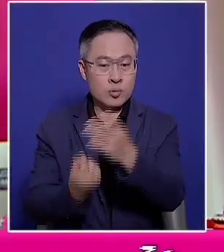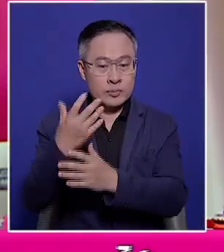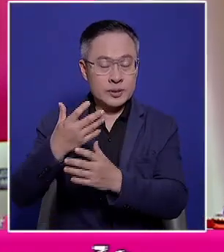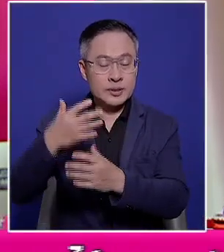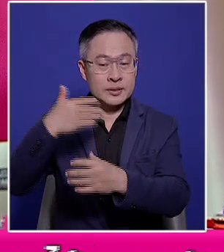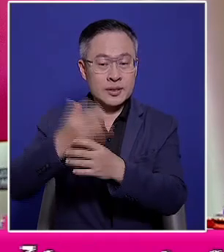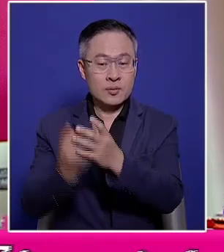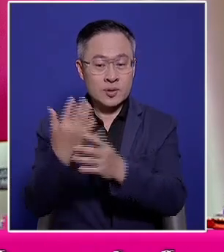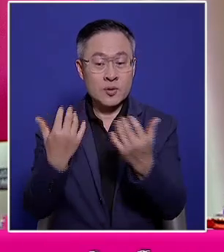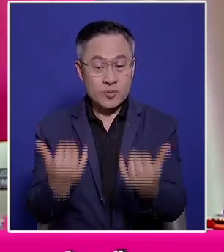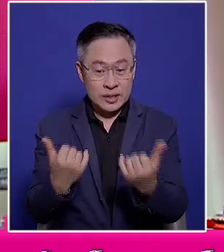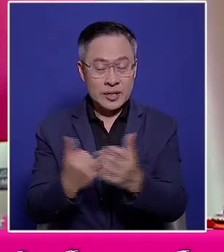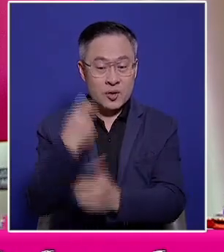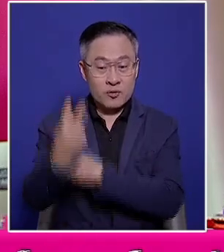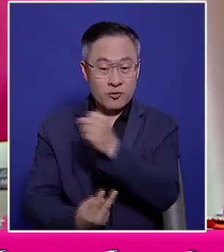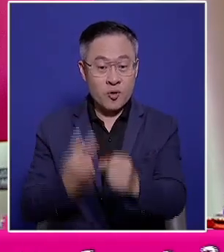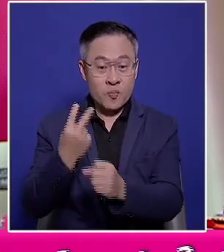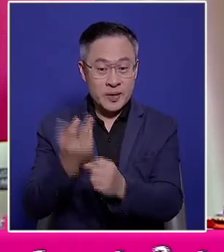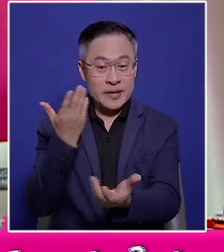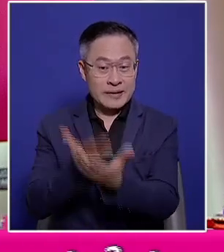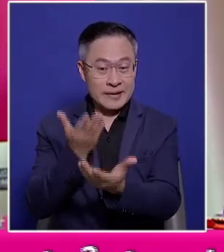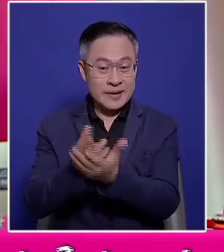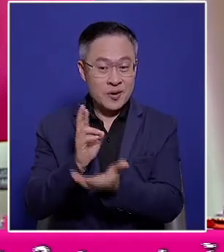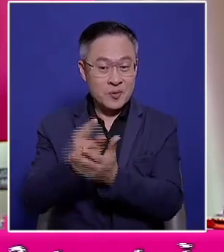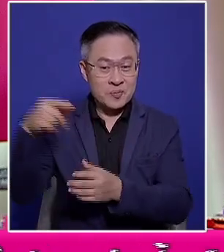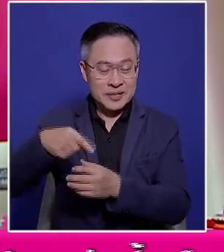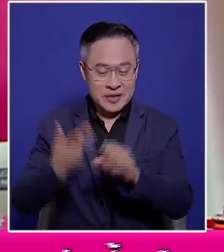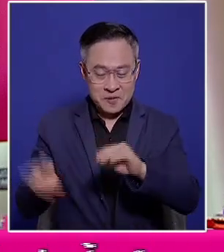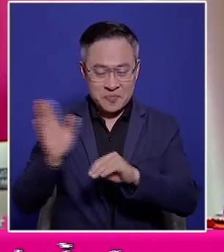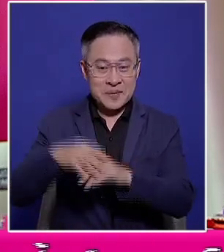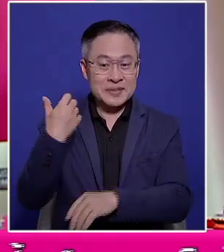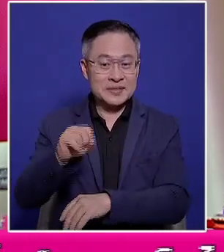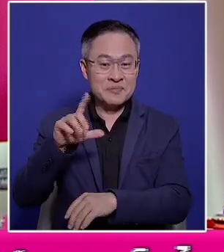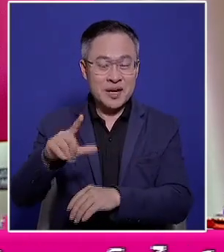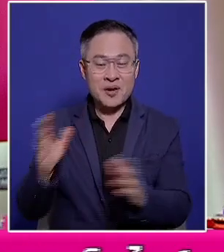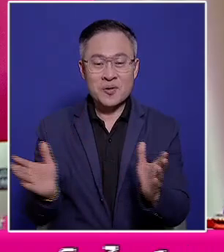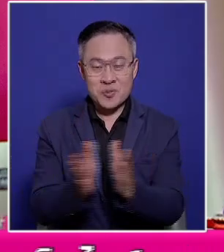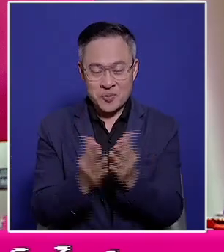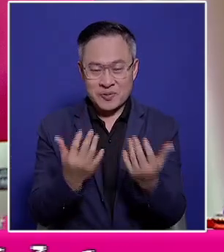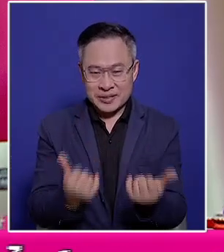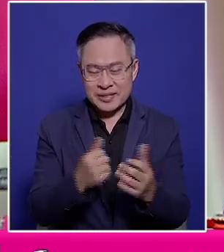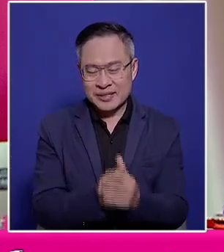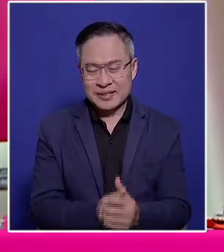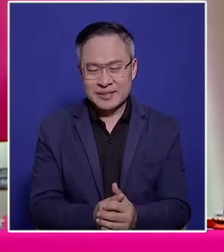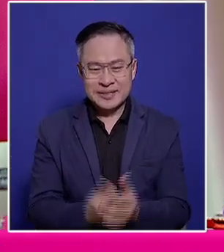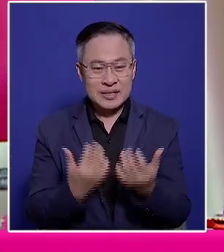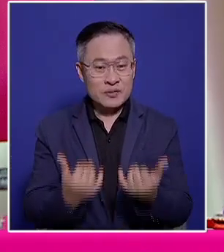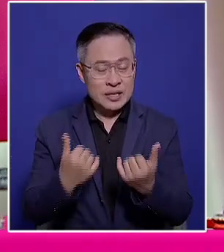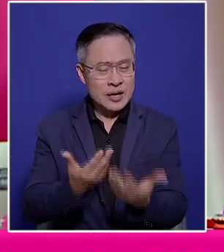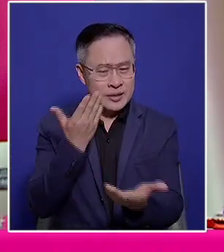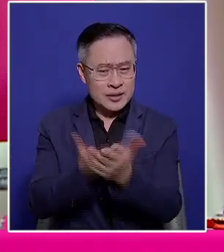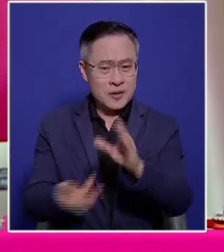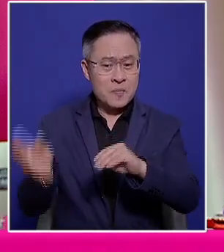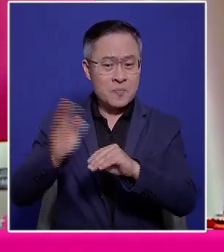พิ่มเป็น30ล้านบาทค่ะซึ่งจะมีผลกับสลากออมสินพิเศษ2ปีทุกงวดที่ยังมีสิทธิ์ถูกรางวัลค่ะและได้ปรับ